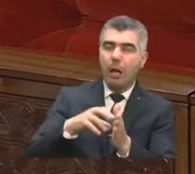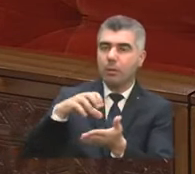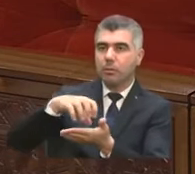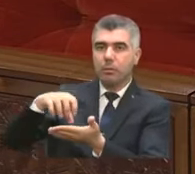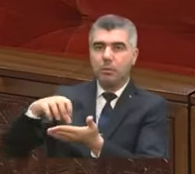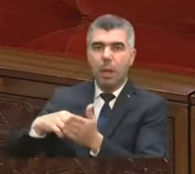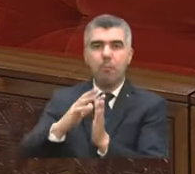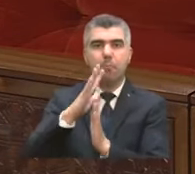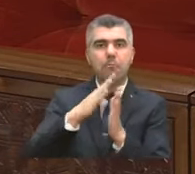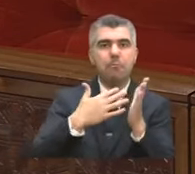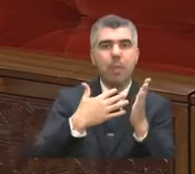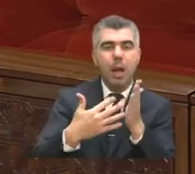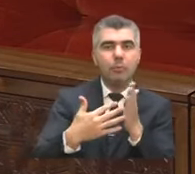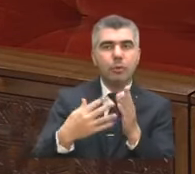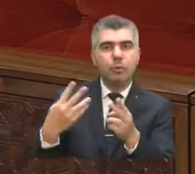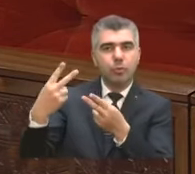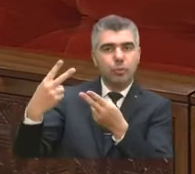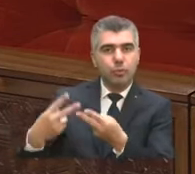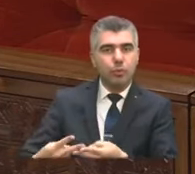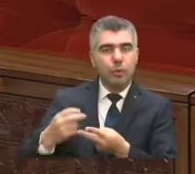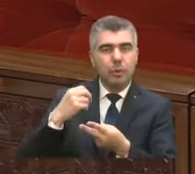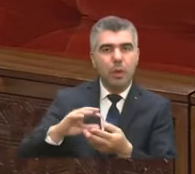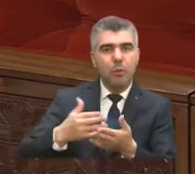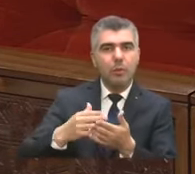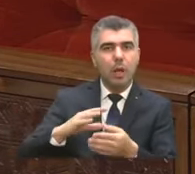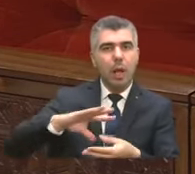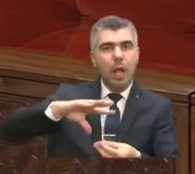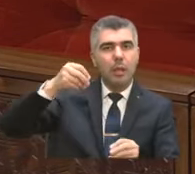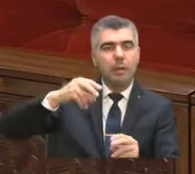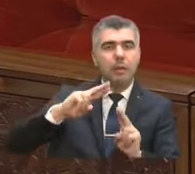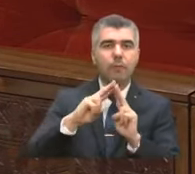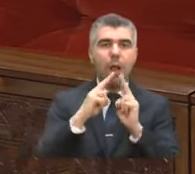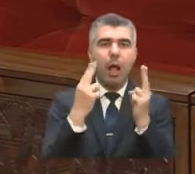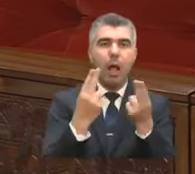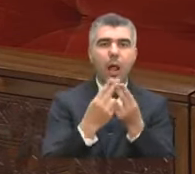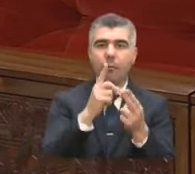البرنامج للاستقبال الأمثال خلال تنظيم كأس العالم ببلادنا إن شاء الله. وشكرا.